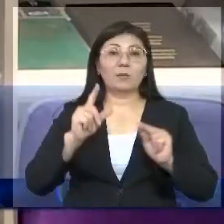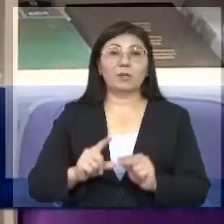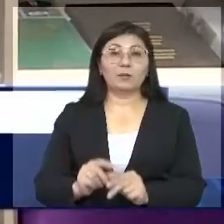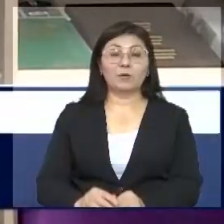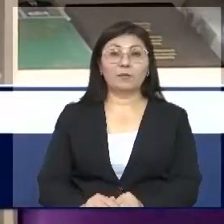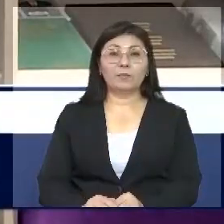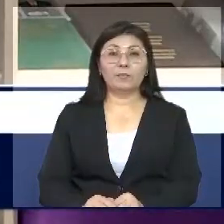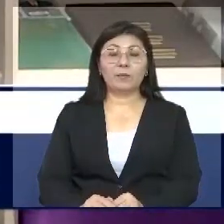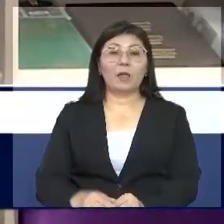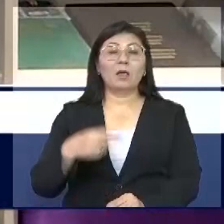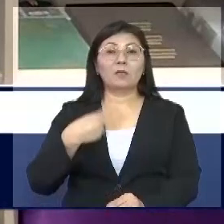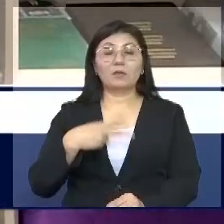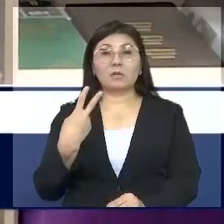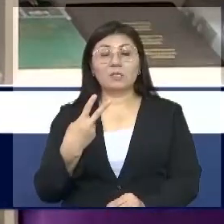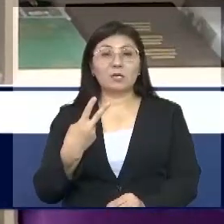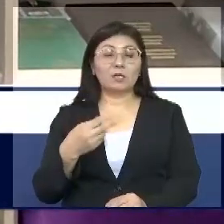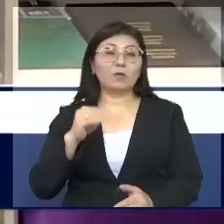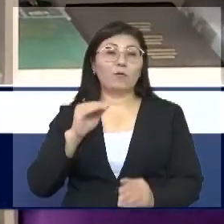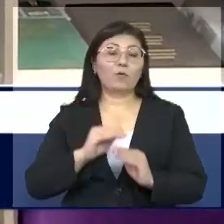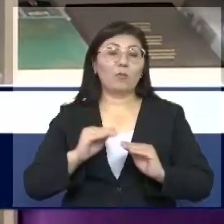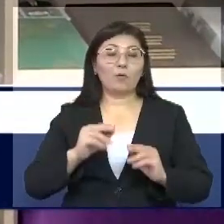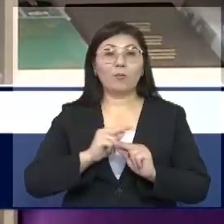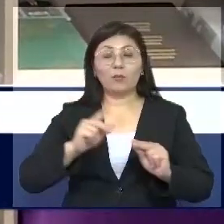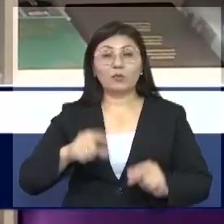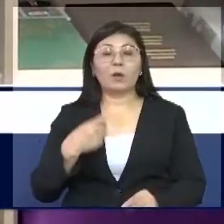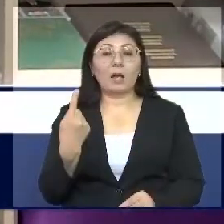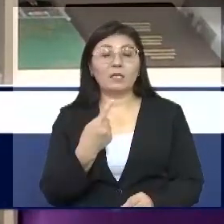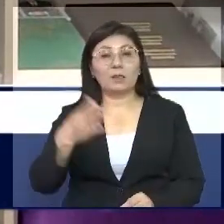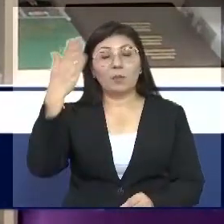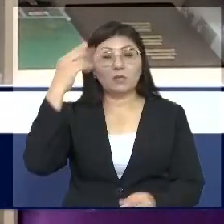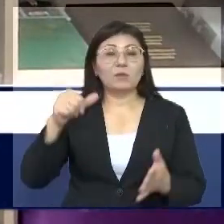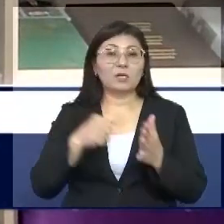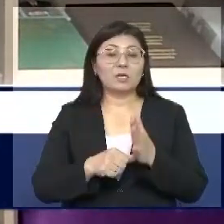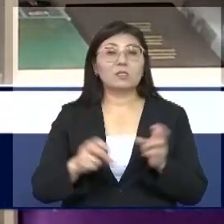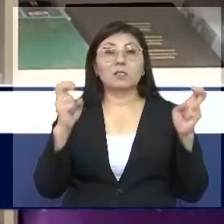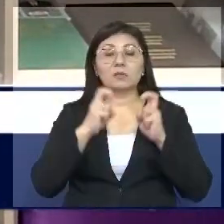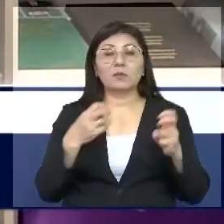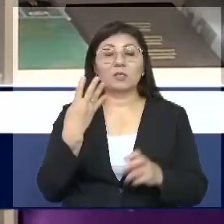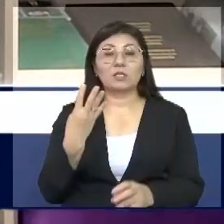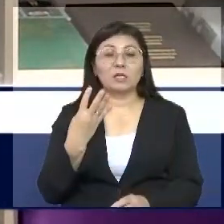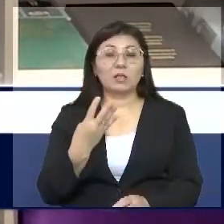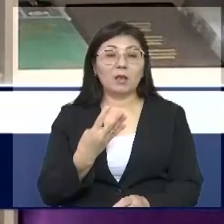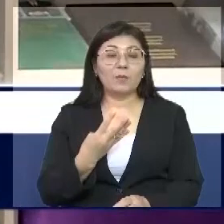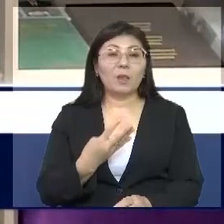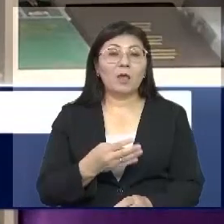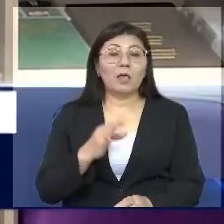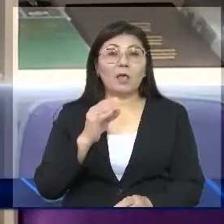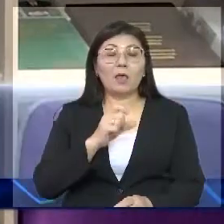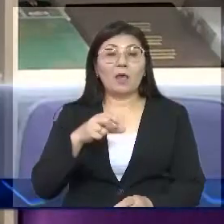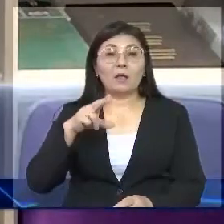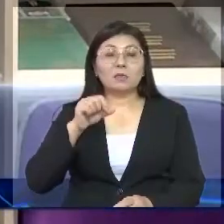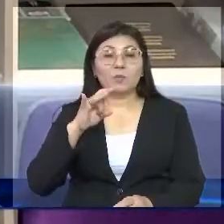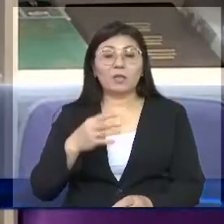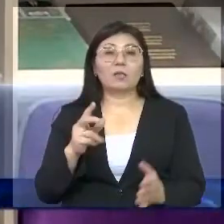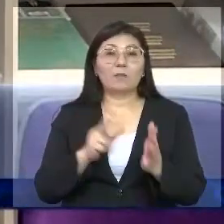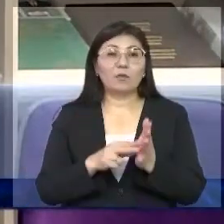педагога из ддх учителей один педагог мастер шестеро учителей исследователей чере учителя эксперта и восемь учителей